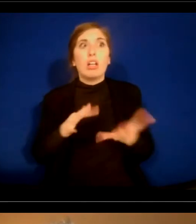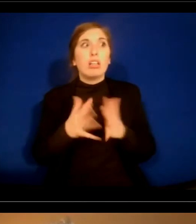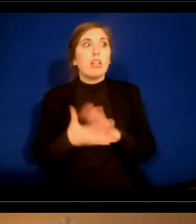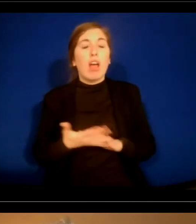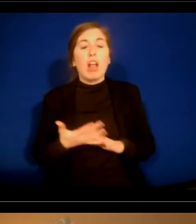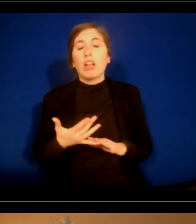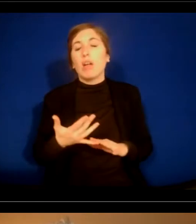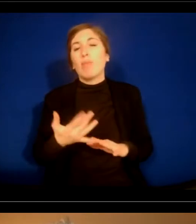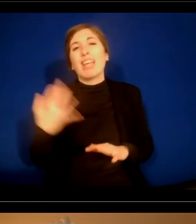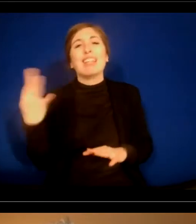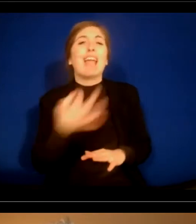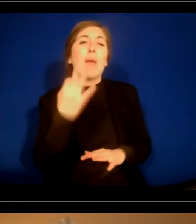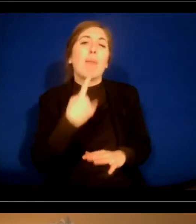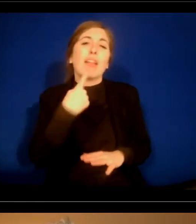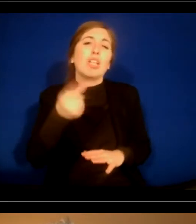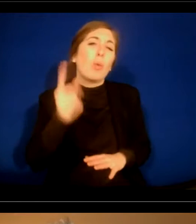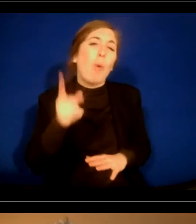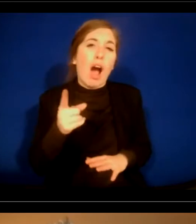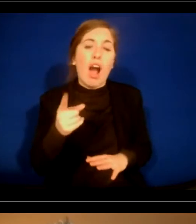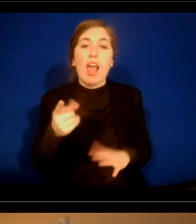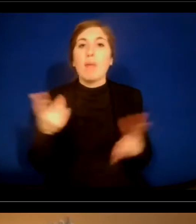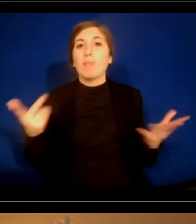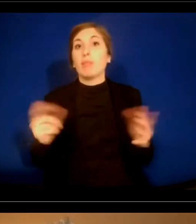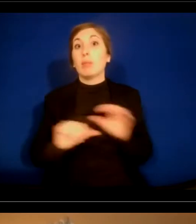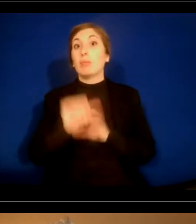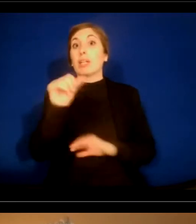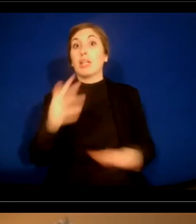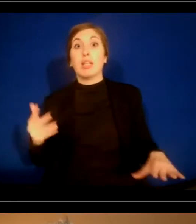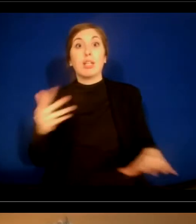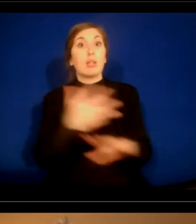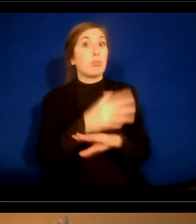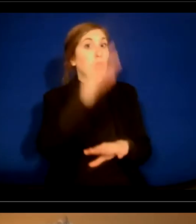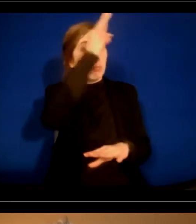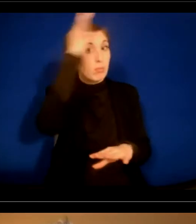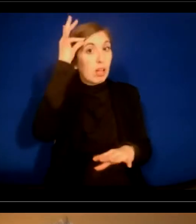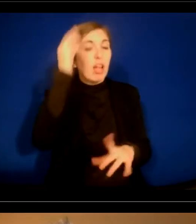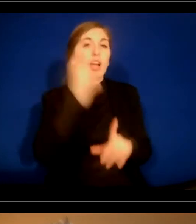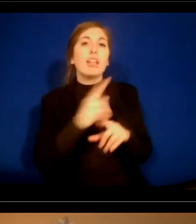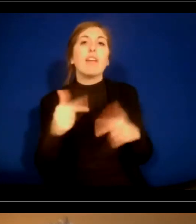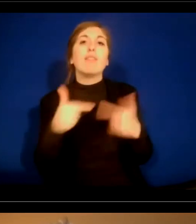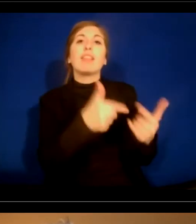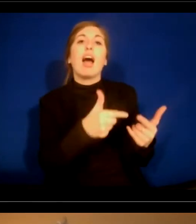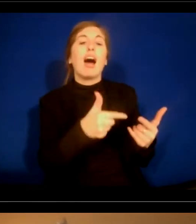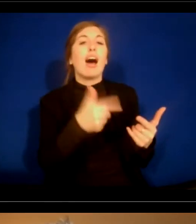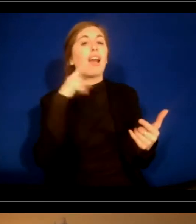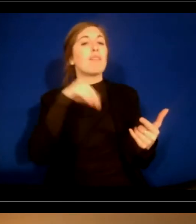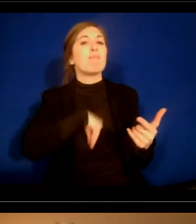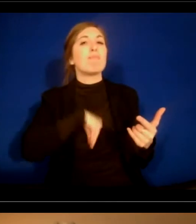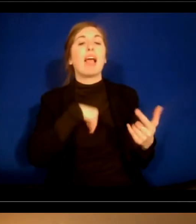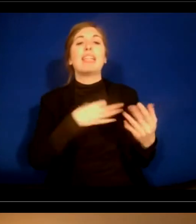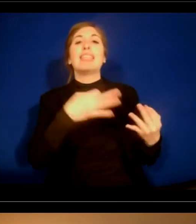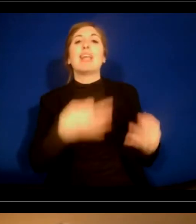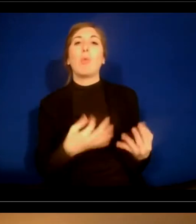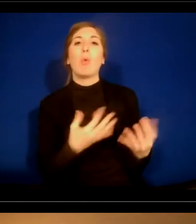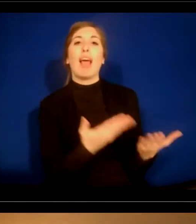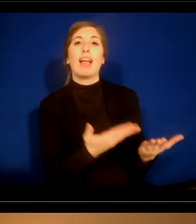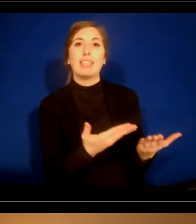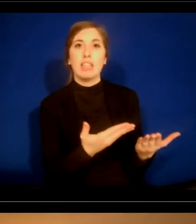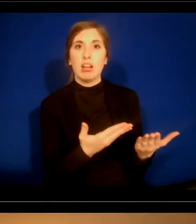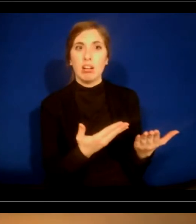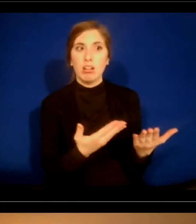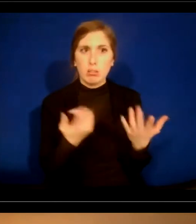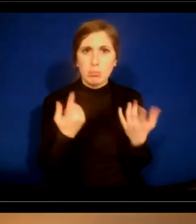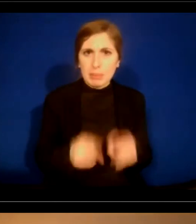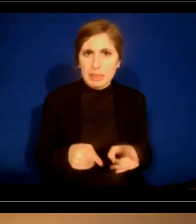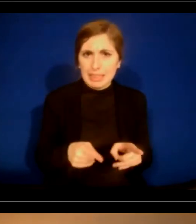che la prima condizione per intervenire sul trauma è mettere le persone in sicurezza, e già questa mi sembra una cosa